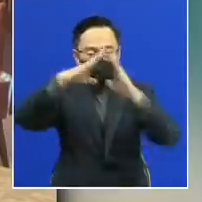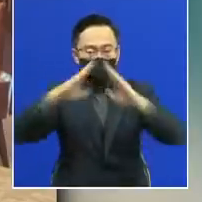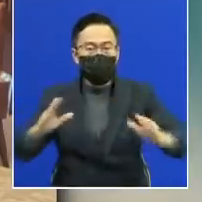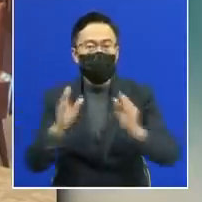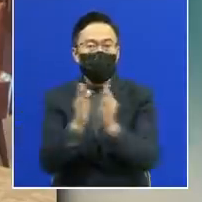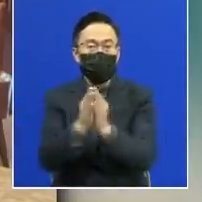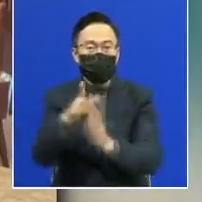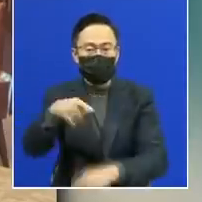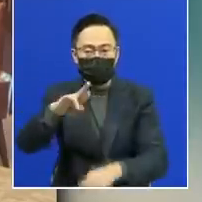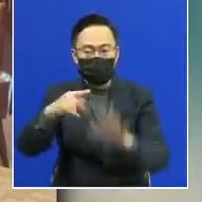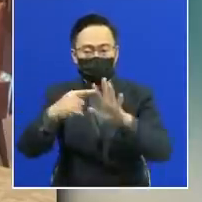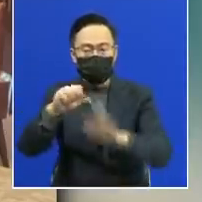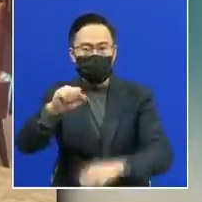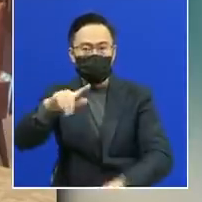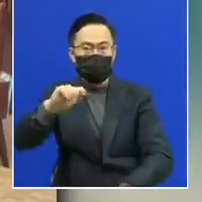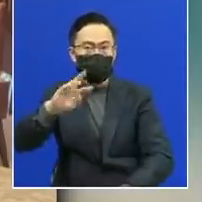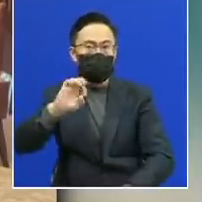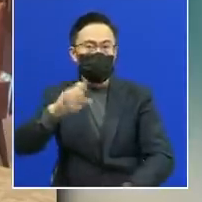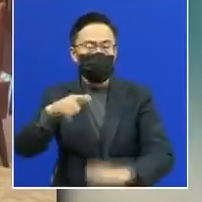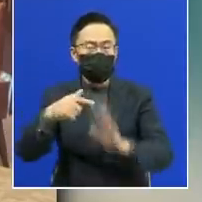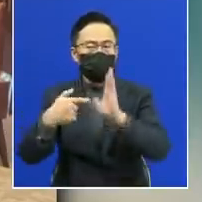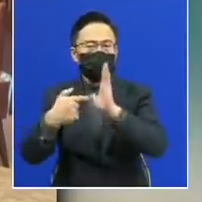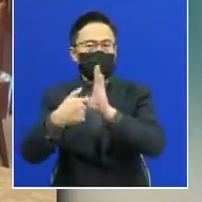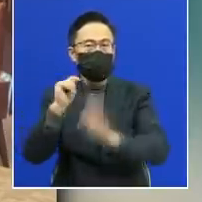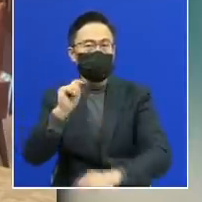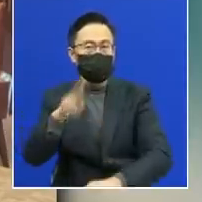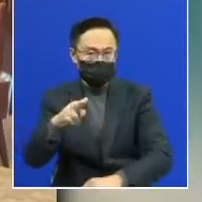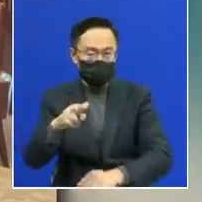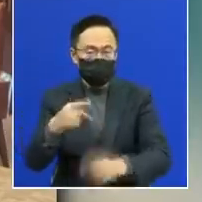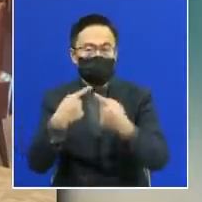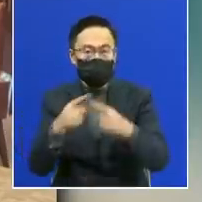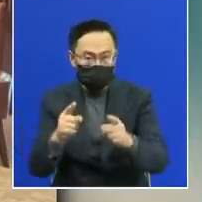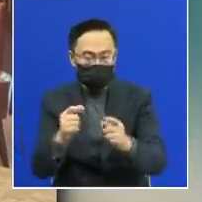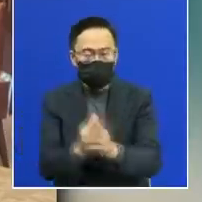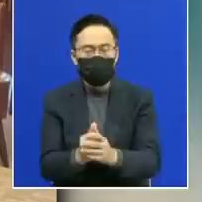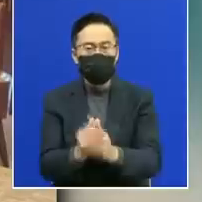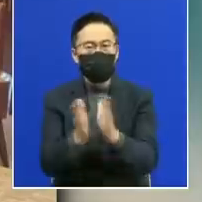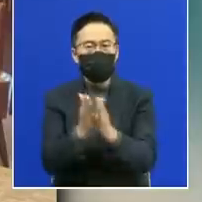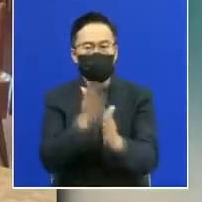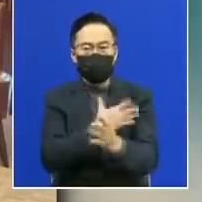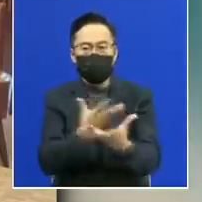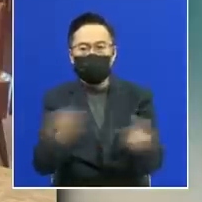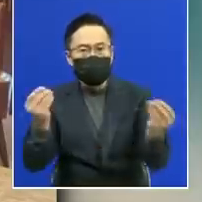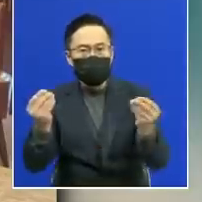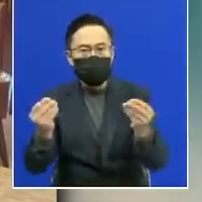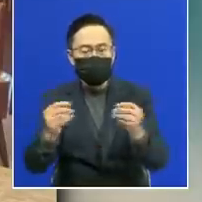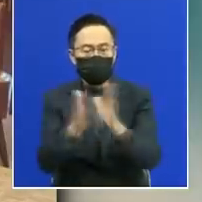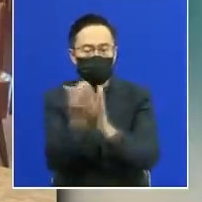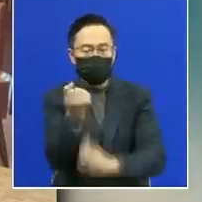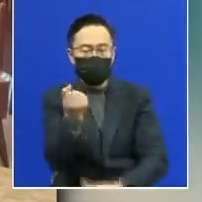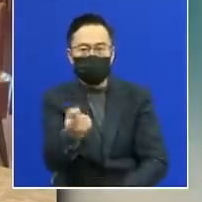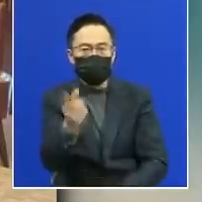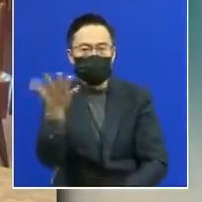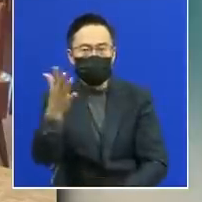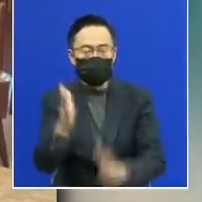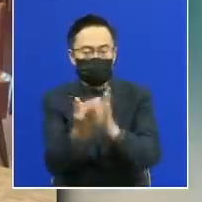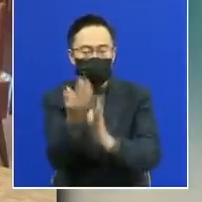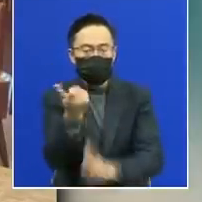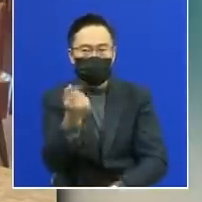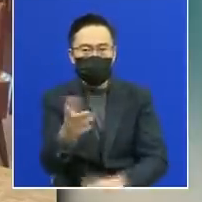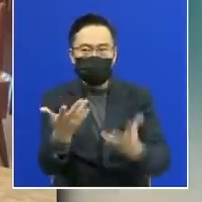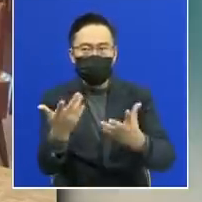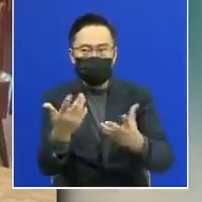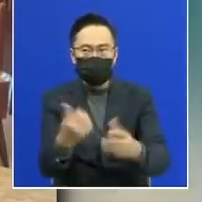มนะฮะอันนี้เป็นการนัดหมายจะแถลงข่าววันพรุ่งนี ้ แล้วก็มีทีเซอร์ก็คือภา